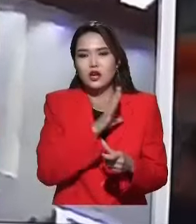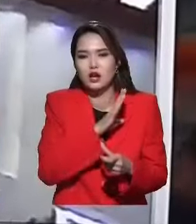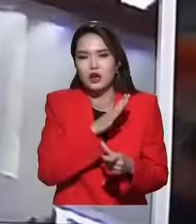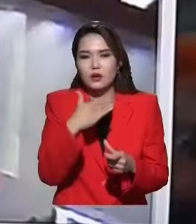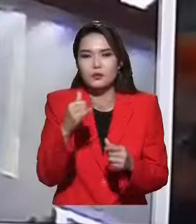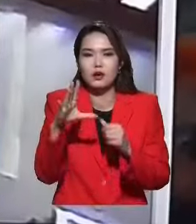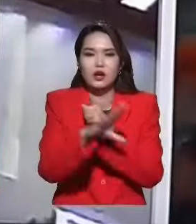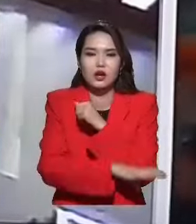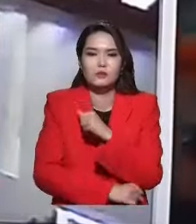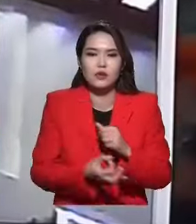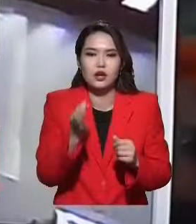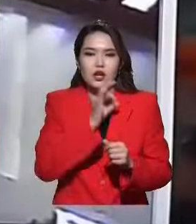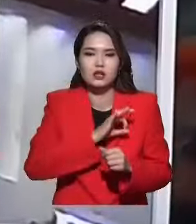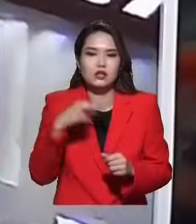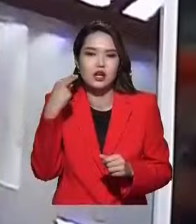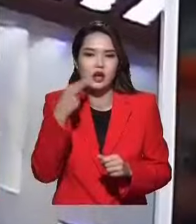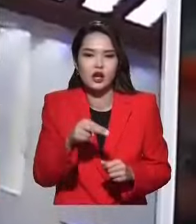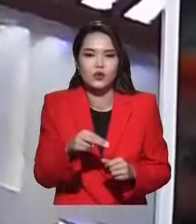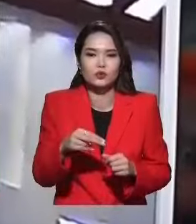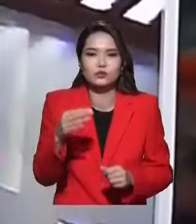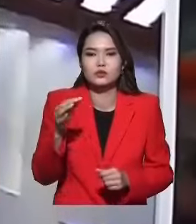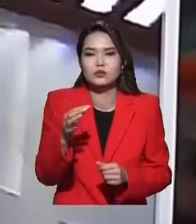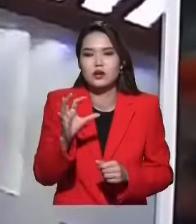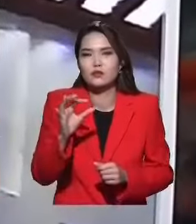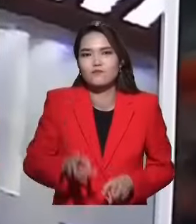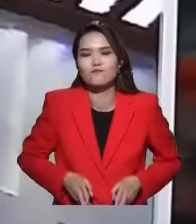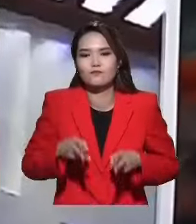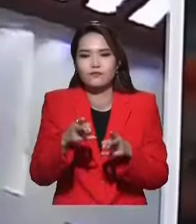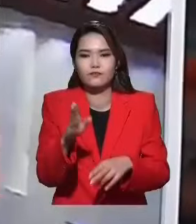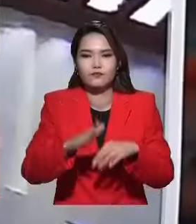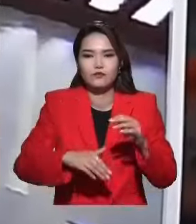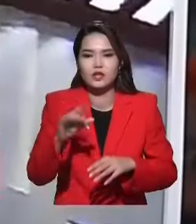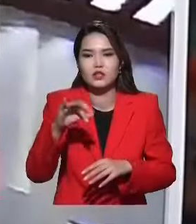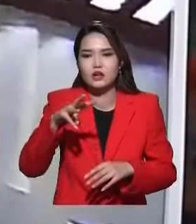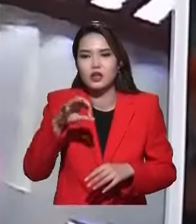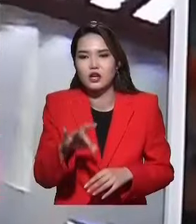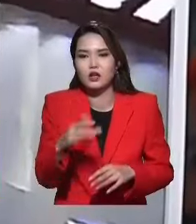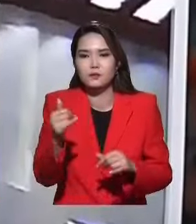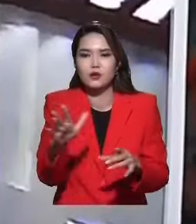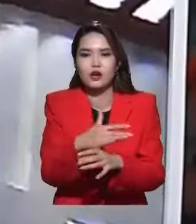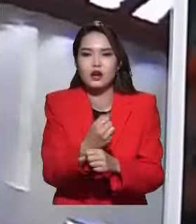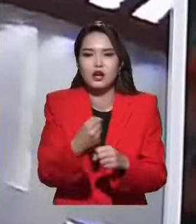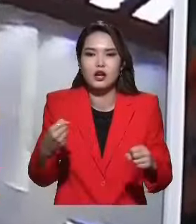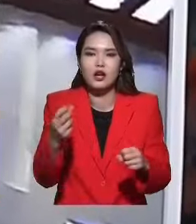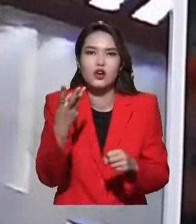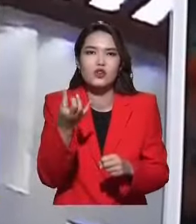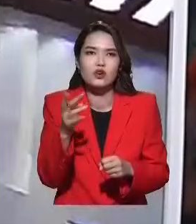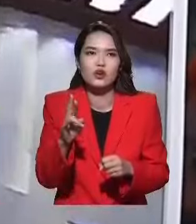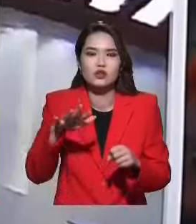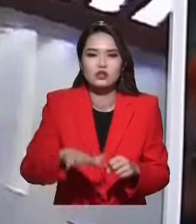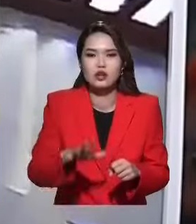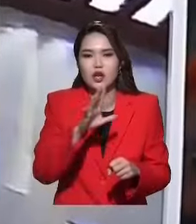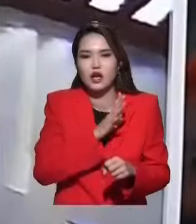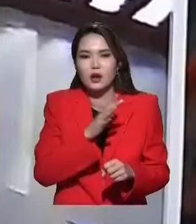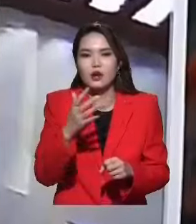последний использовал в качестве орудия преступления, обвязал вокруг шеи Давыдовой Миланы, образовав петлю.